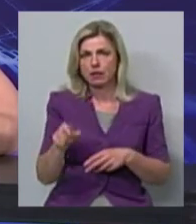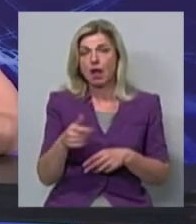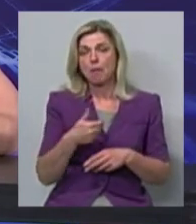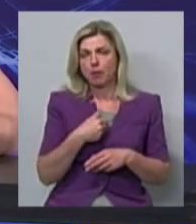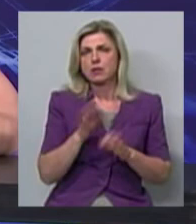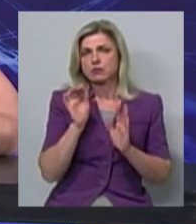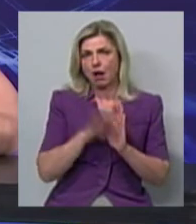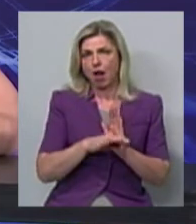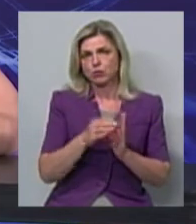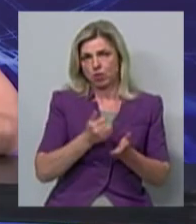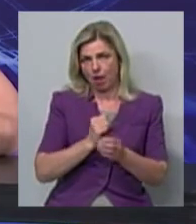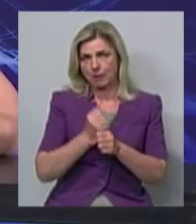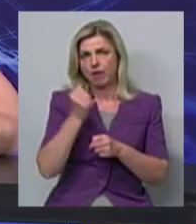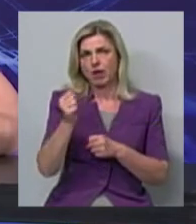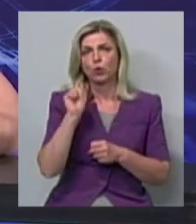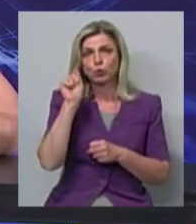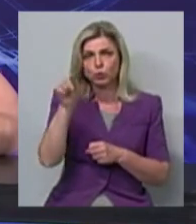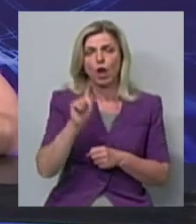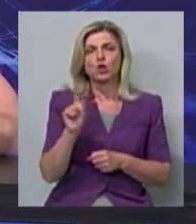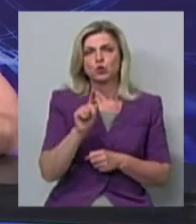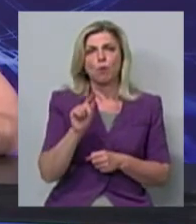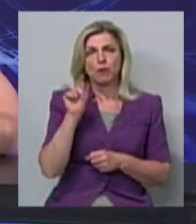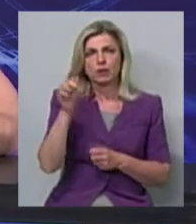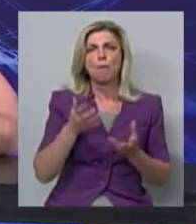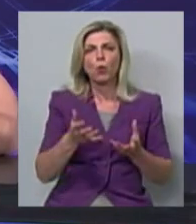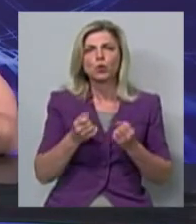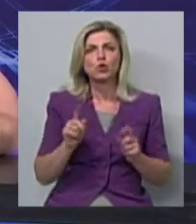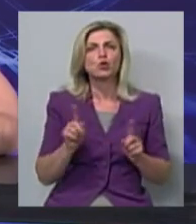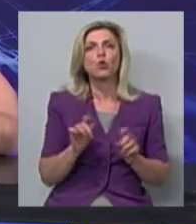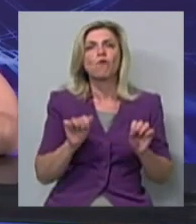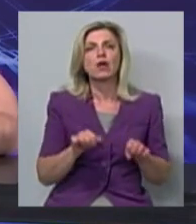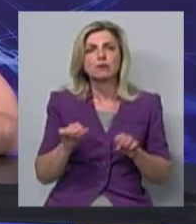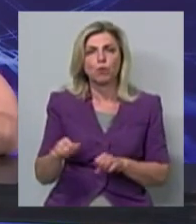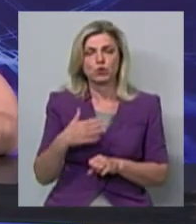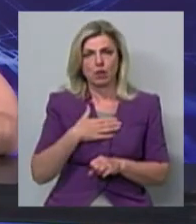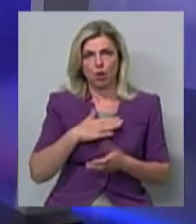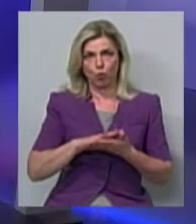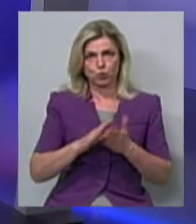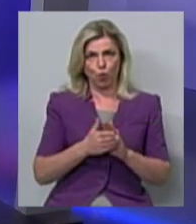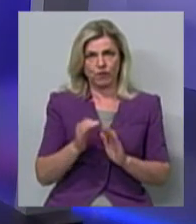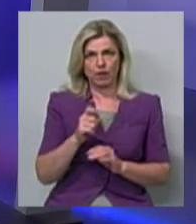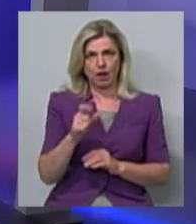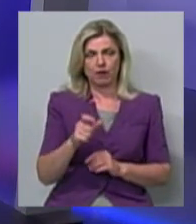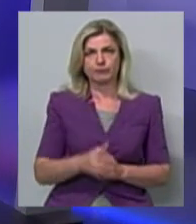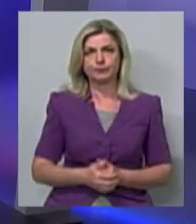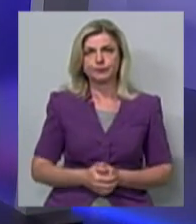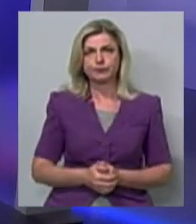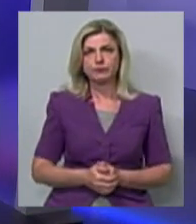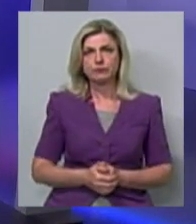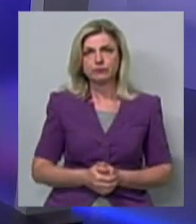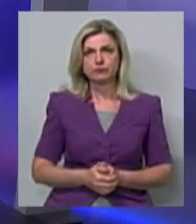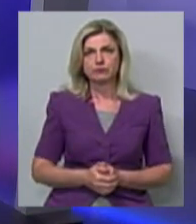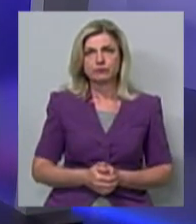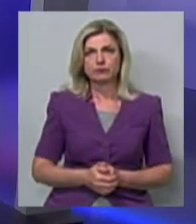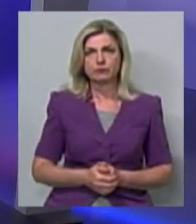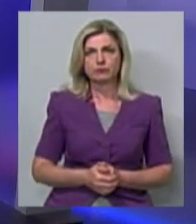их сразу же туда, для того, чтобы они там получили то, что возможно в наших условиях получить. Поэтому,